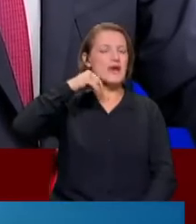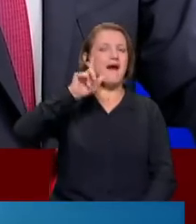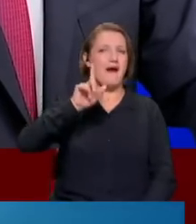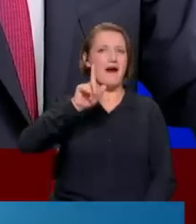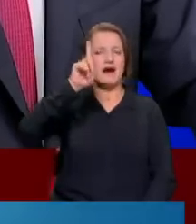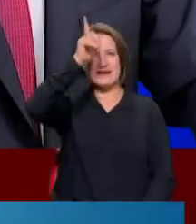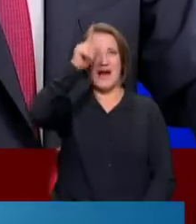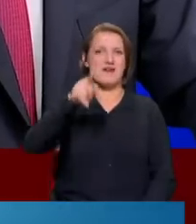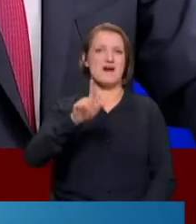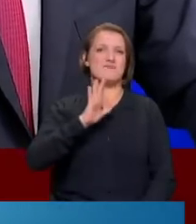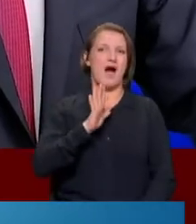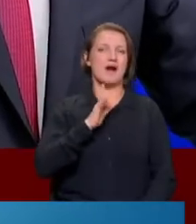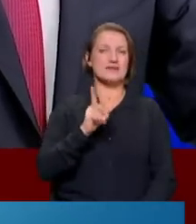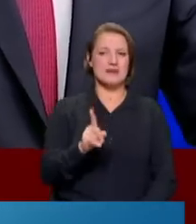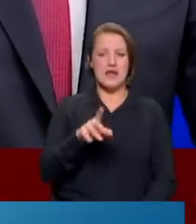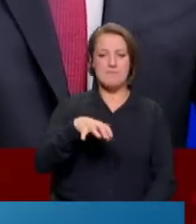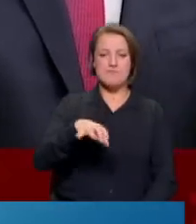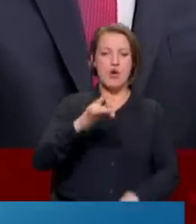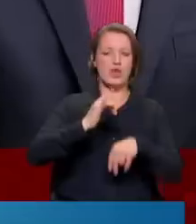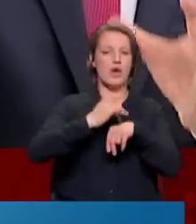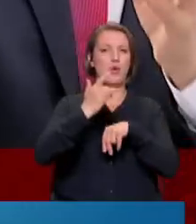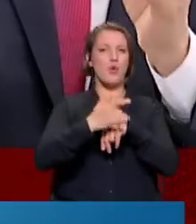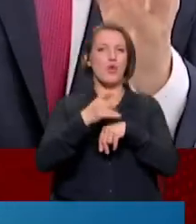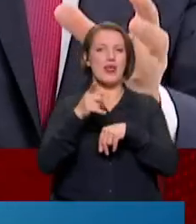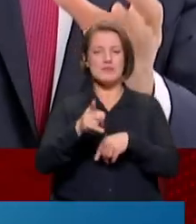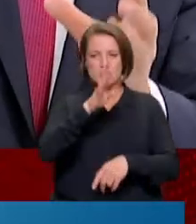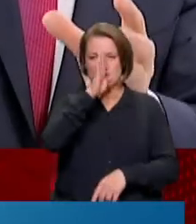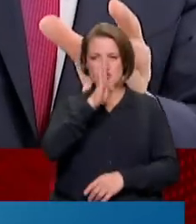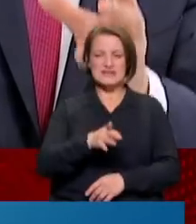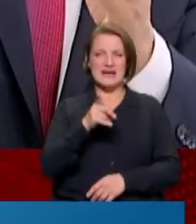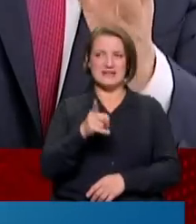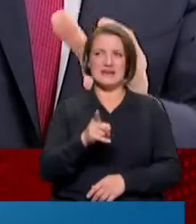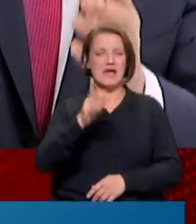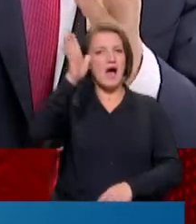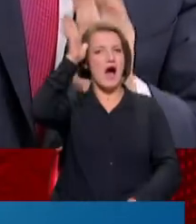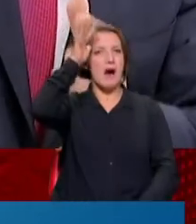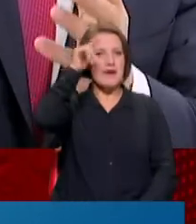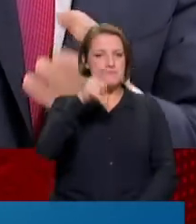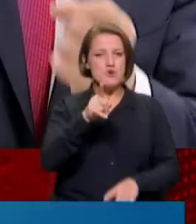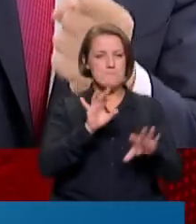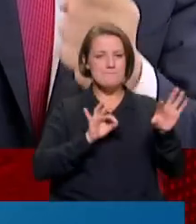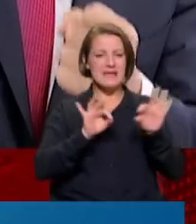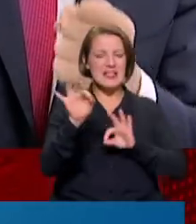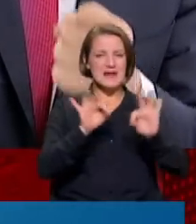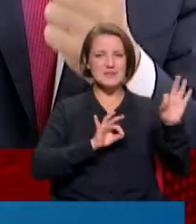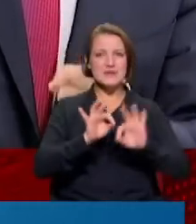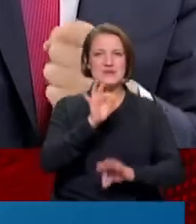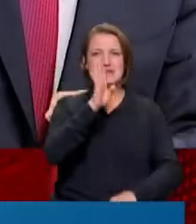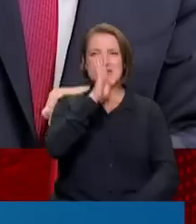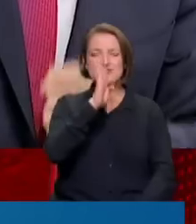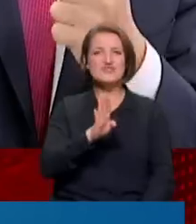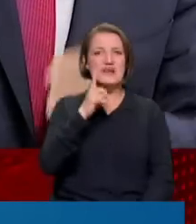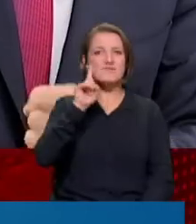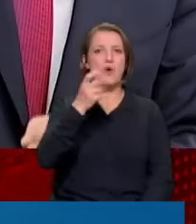haritaları değiş işte bölge ülkeleri bu ciddiyetin yani ABD'nin bu planının ciddiyetinin farkına